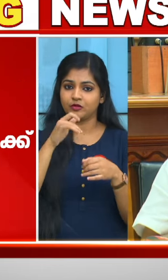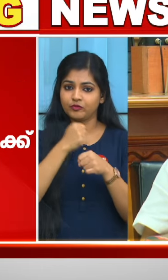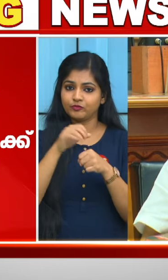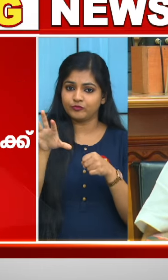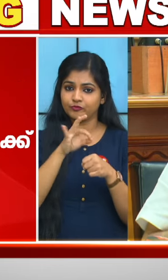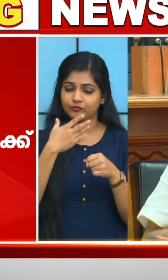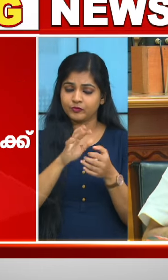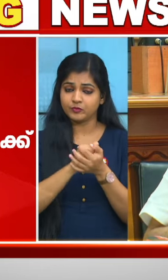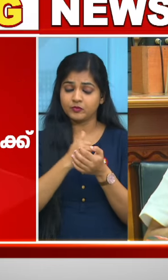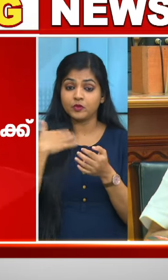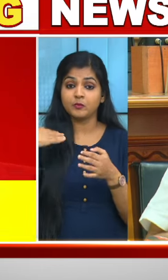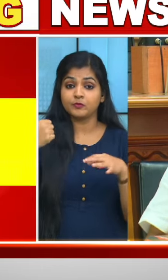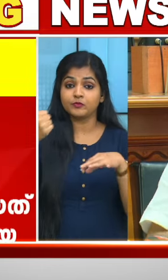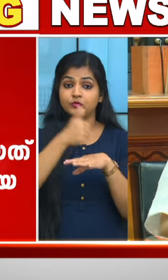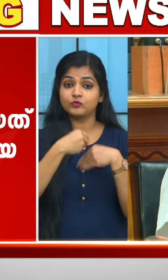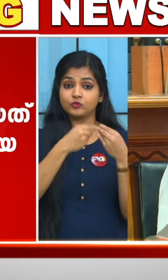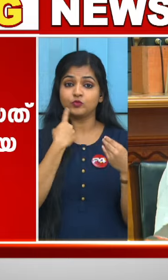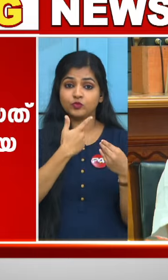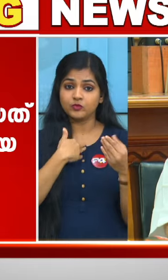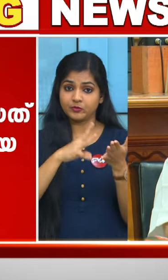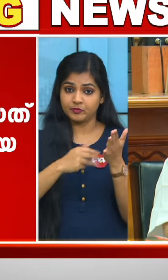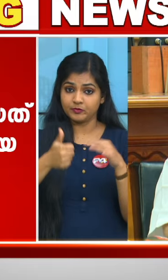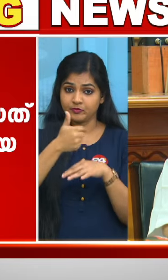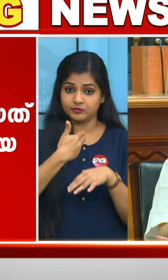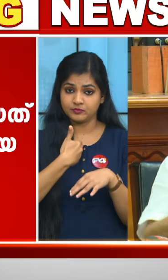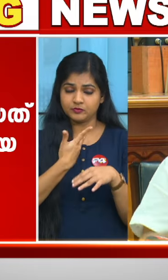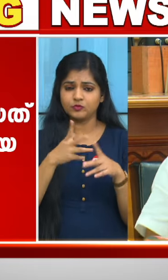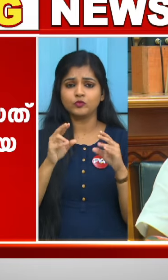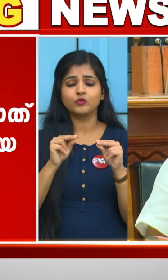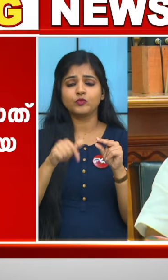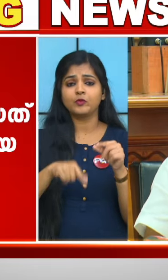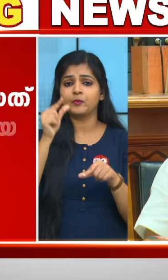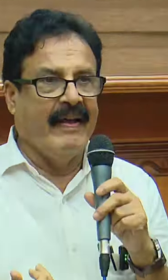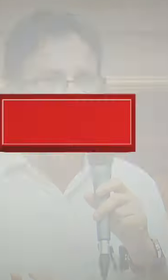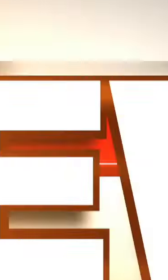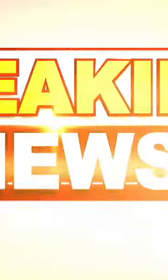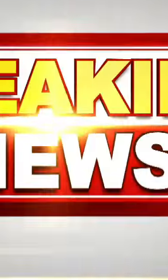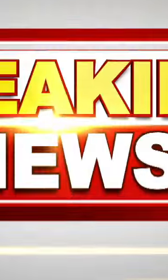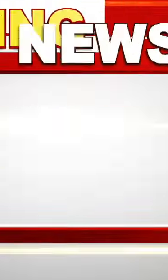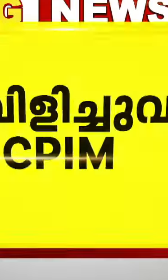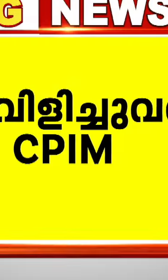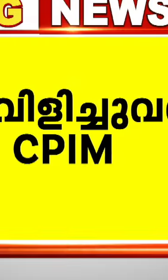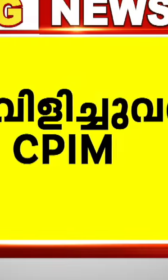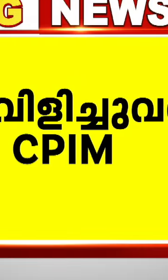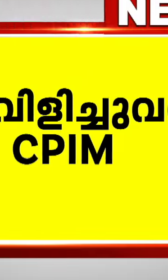ഞാനാണോ അദ്ദേഹത്തെ മന്ത്രിയാക്കിയത്? ജനങ്ങളല്ലേ. അതിനെ എന്നെ പറയുന്നതിനാ?